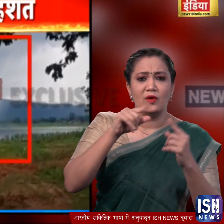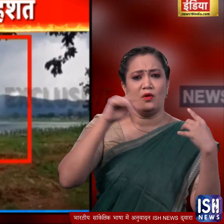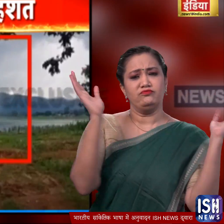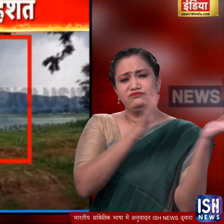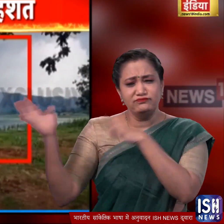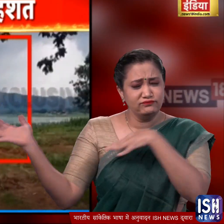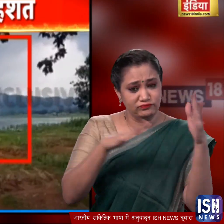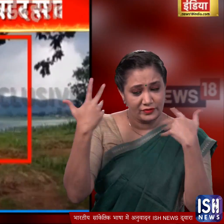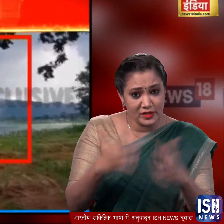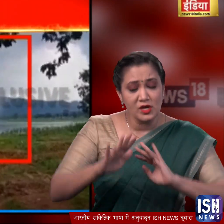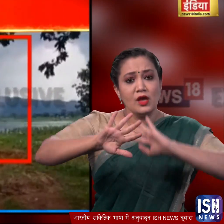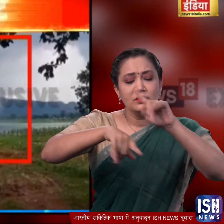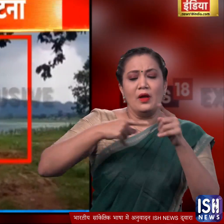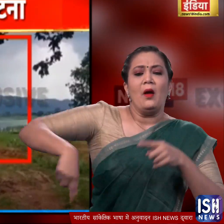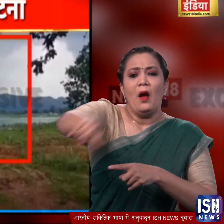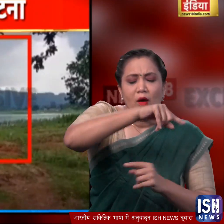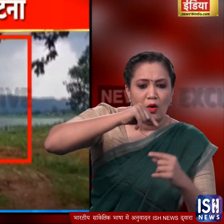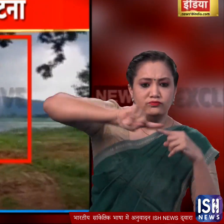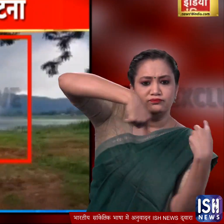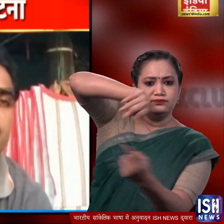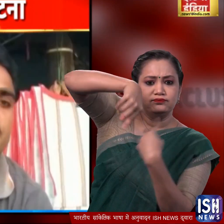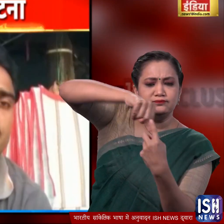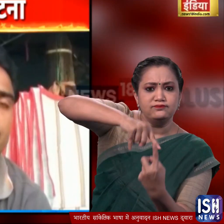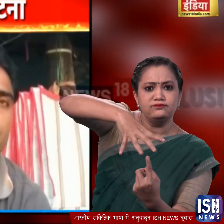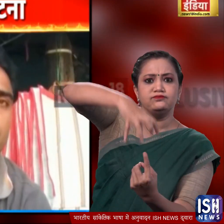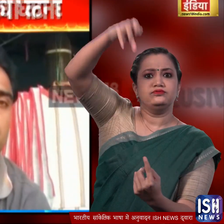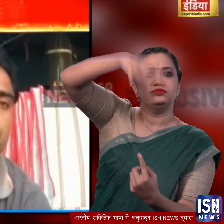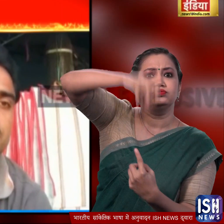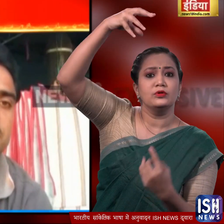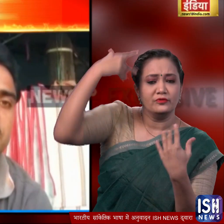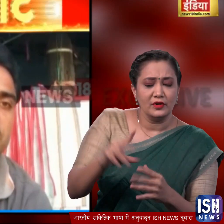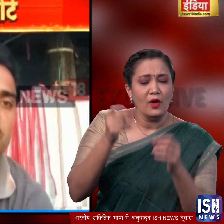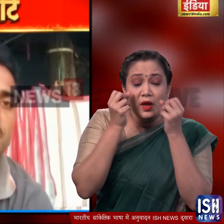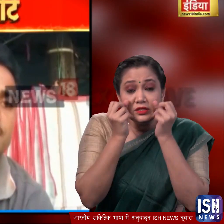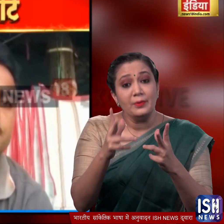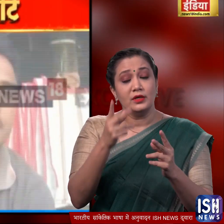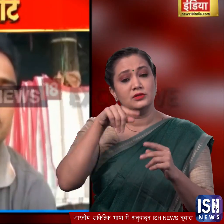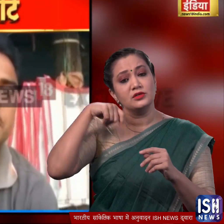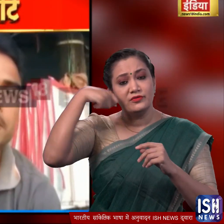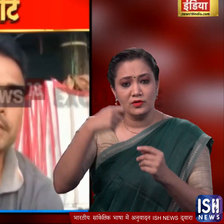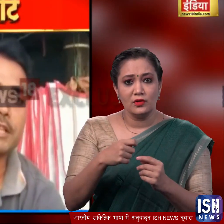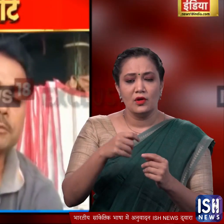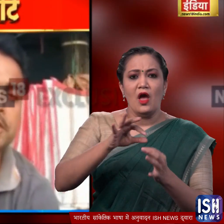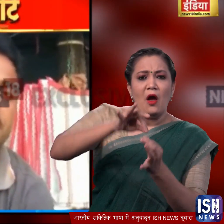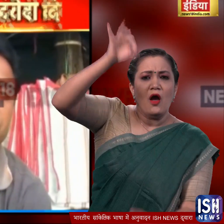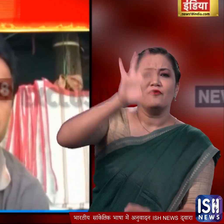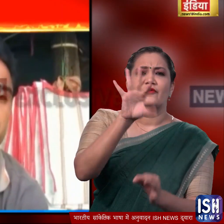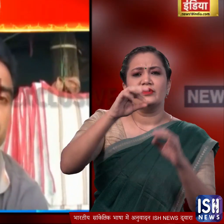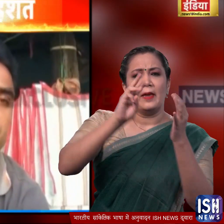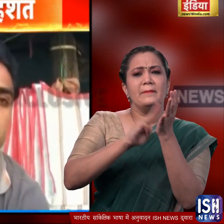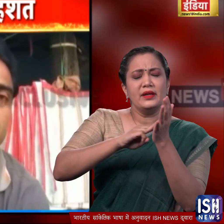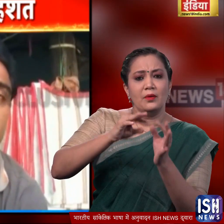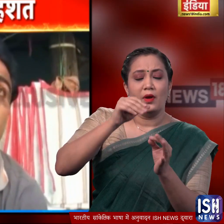तेज तूफान आया और उसके बाद तालाब में बवंडर उठने लगा। एक अद्भुत चीज देखने को मिला। नीचे से 50 मीटर